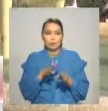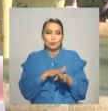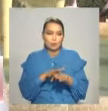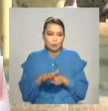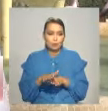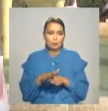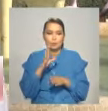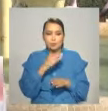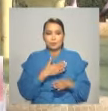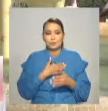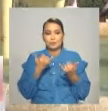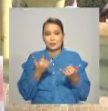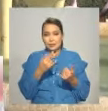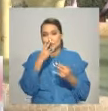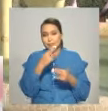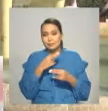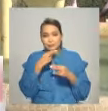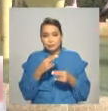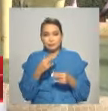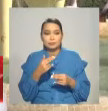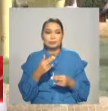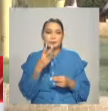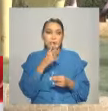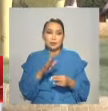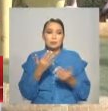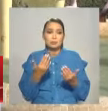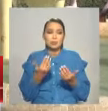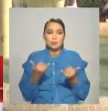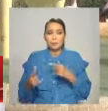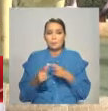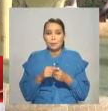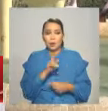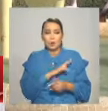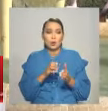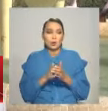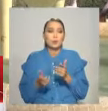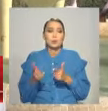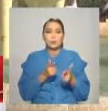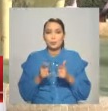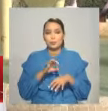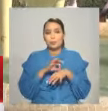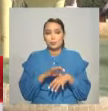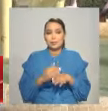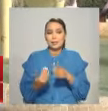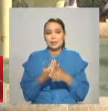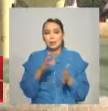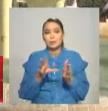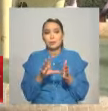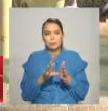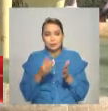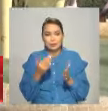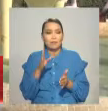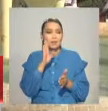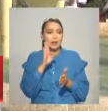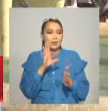Поэтому мы как бы не смотрим сложа руки, мы с нашими немецкими коллегами ведем подготовку именно по новой энергетике, водородной